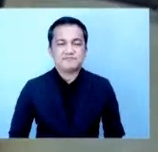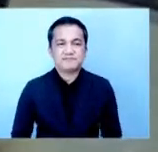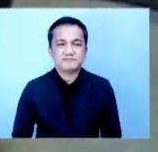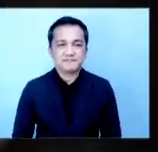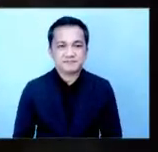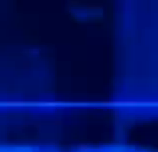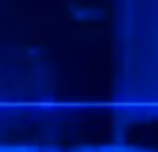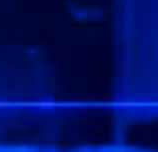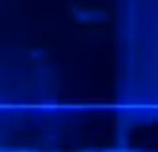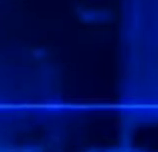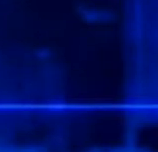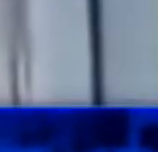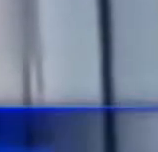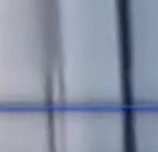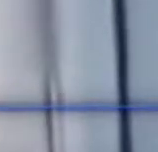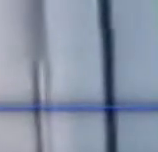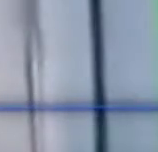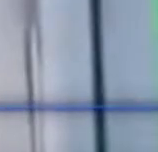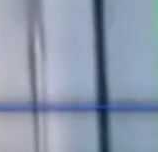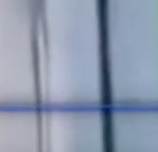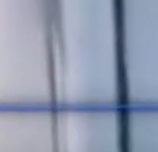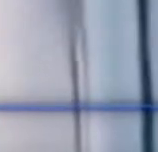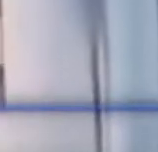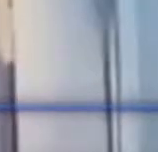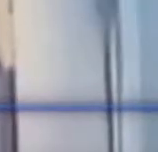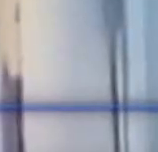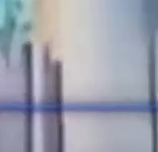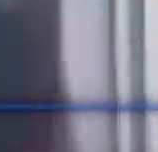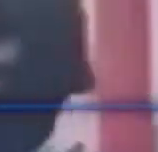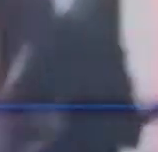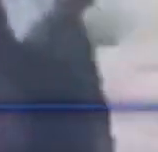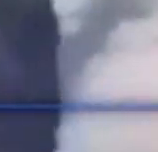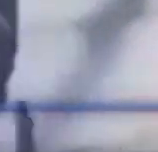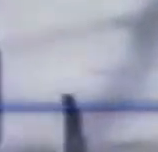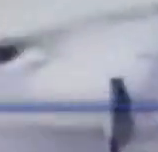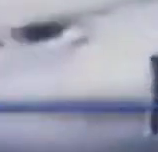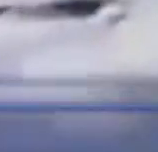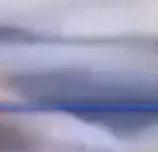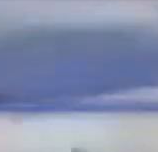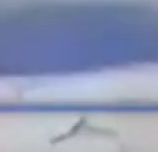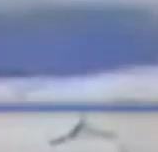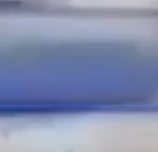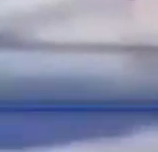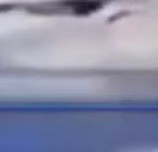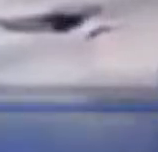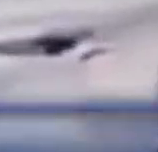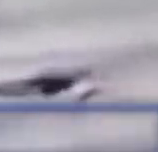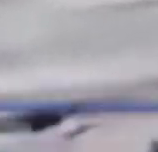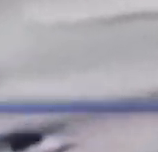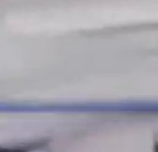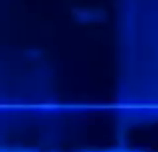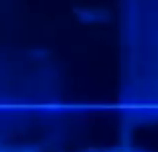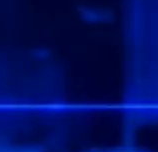News 5. Abangan, News 5 Exclusive, rambulan sa Taguig na uwi sa pamamaril.